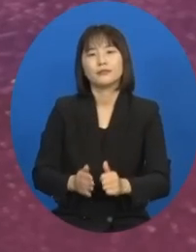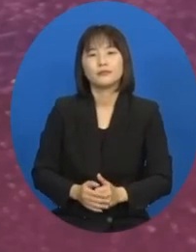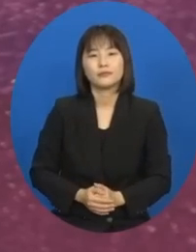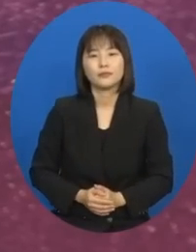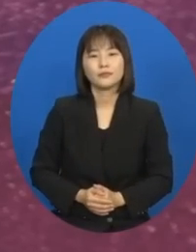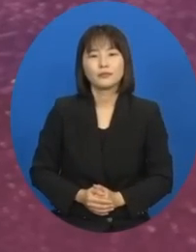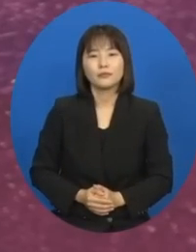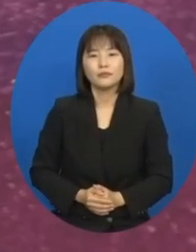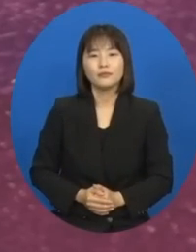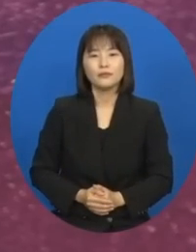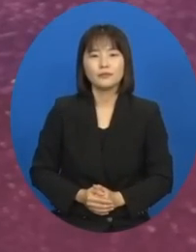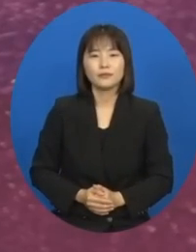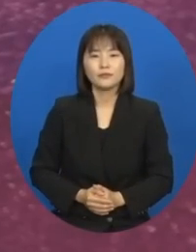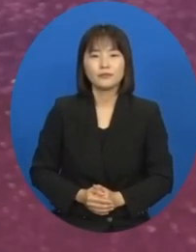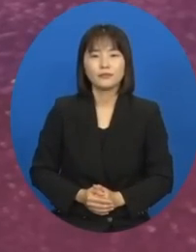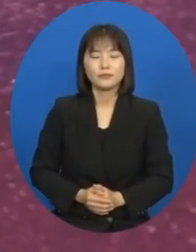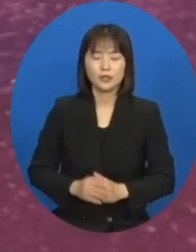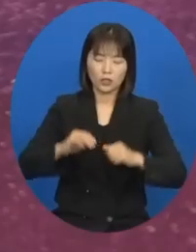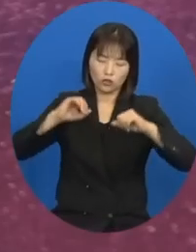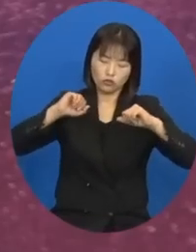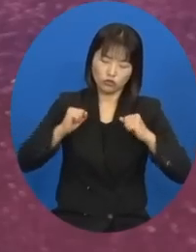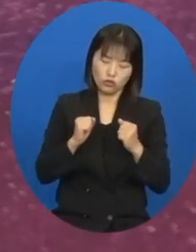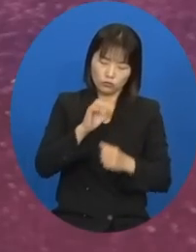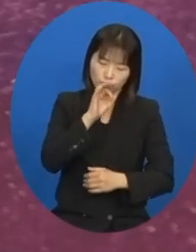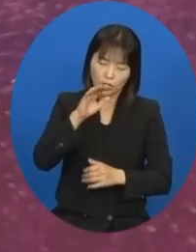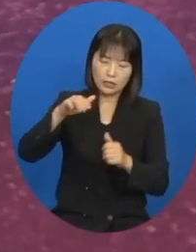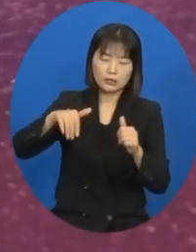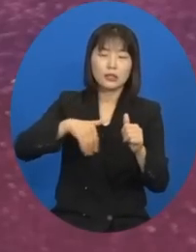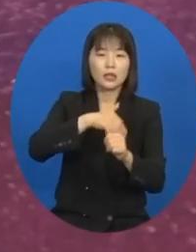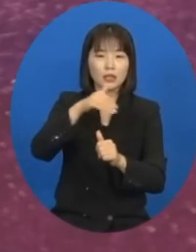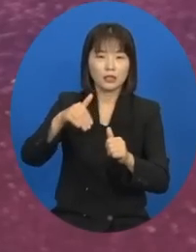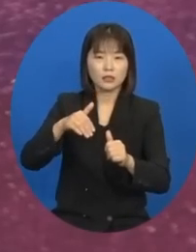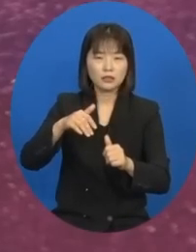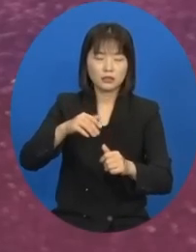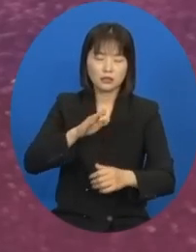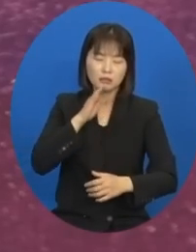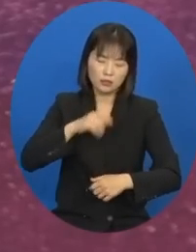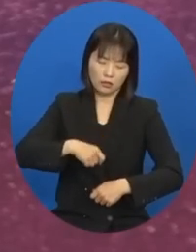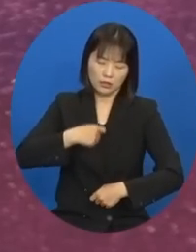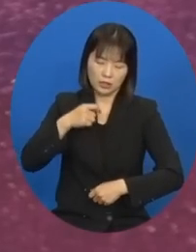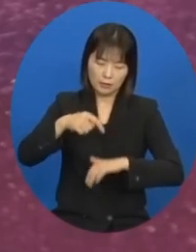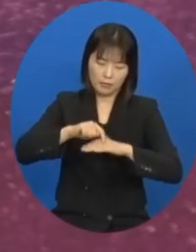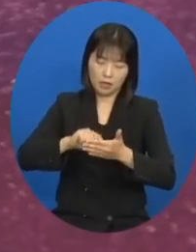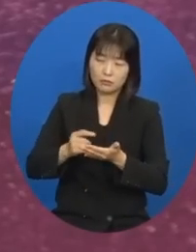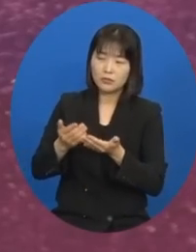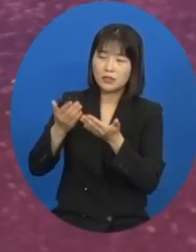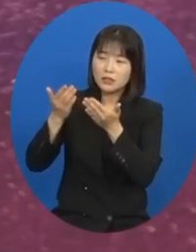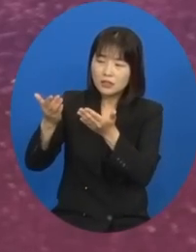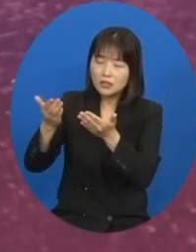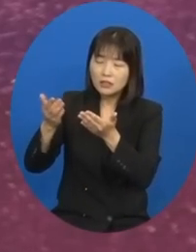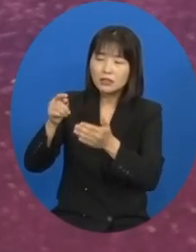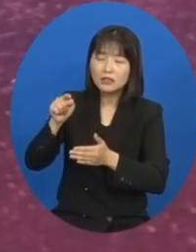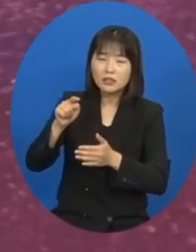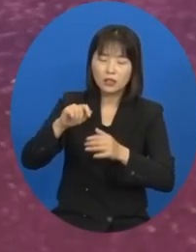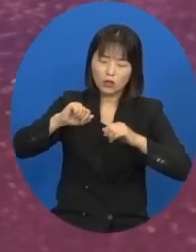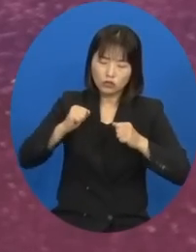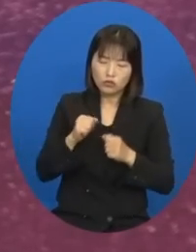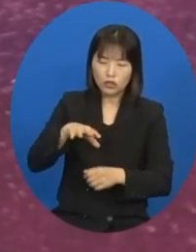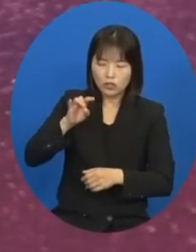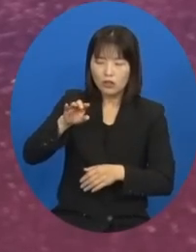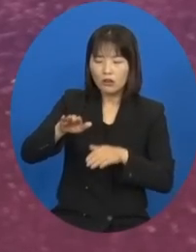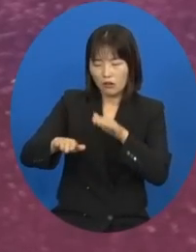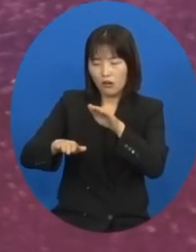그래서 사실은요 그 순종할 수 없는 상황에서 정직한 마음을 드리는 것이 또한 순종의 첫걸음이 되기도